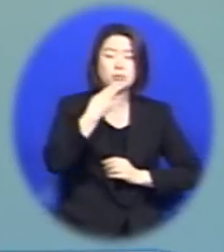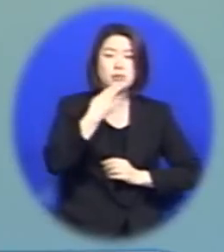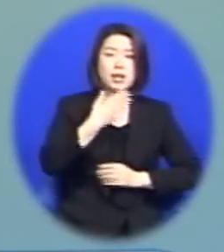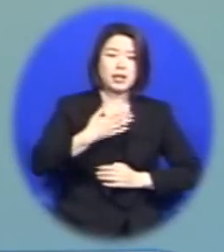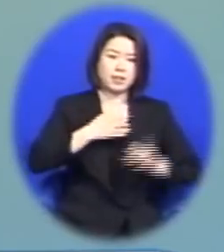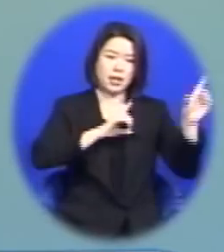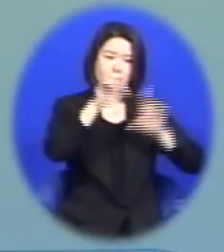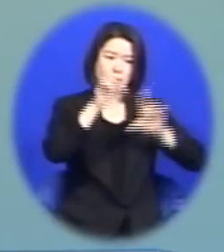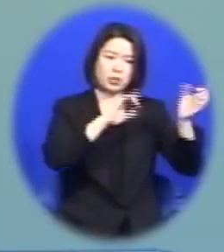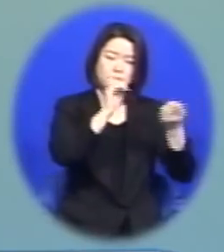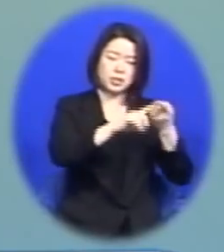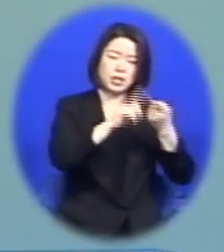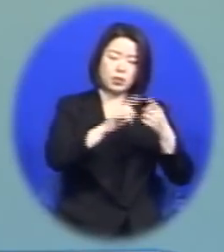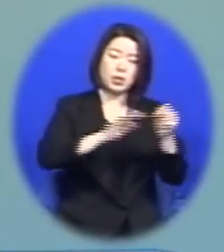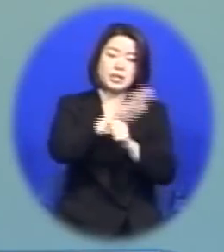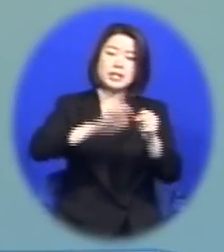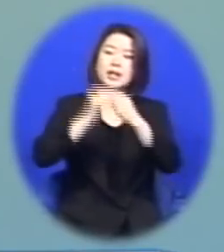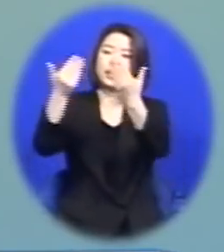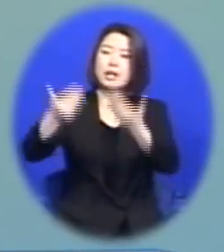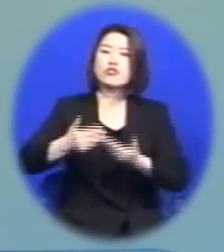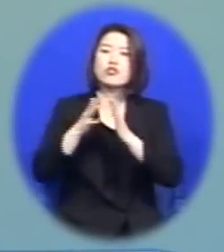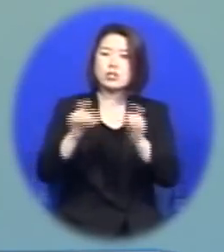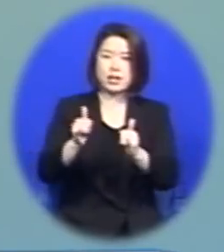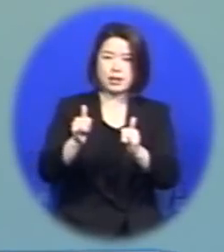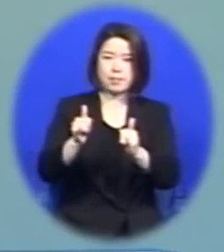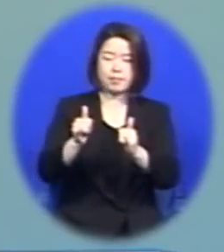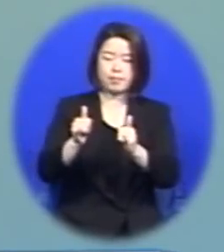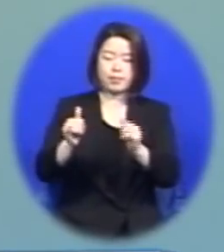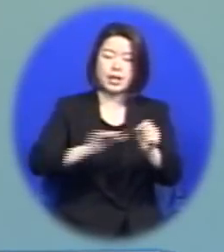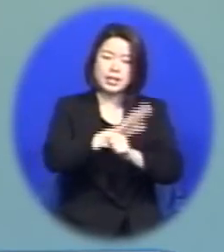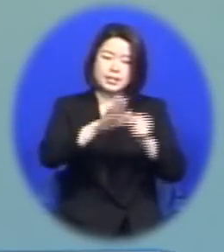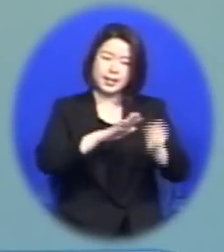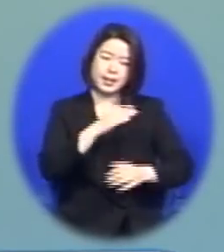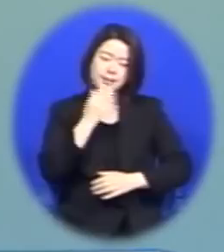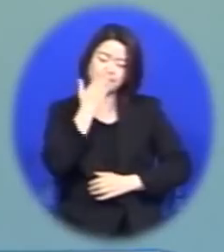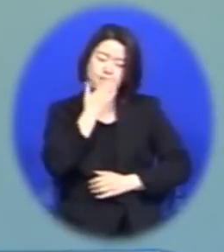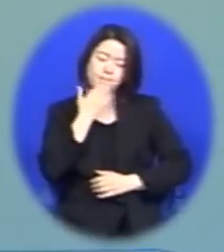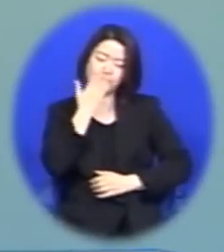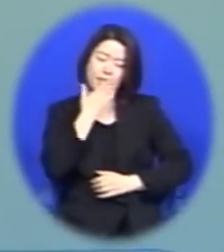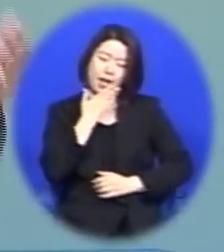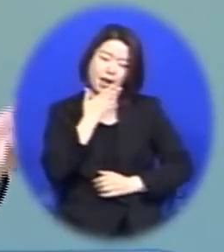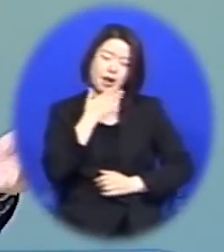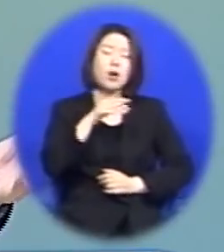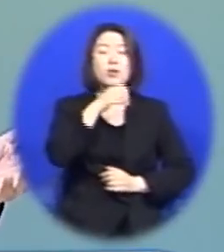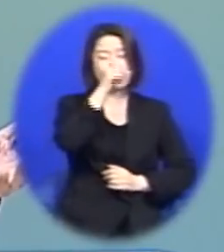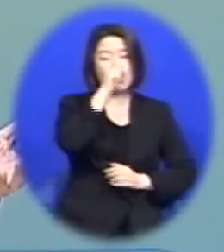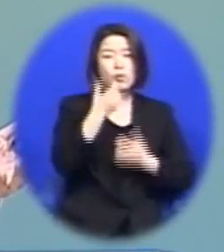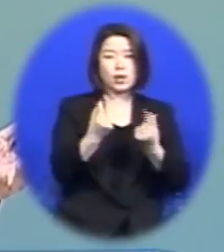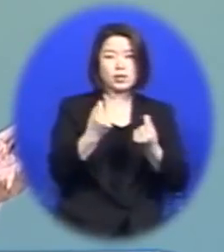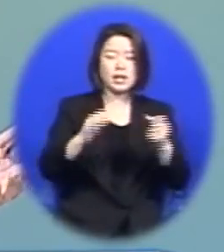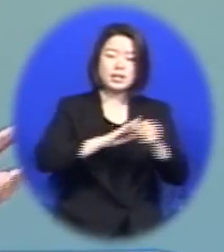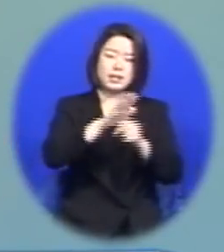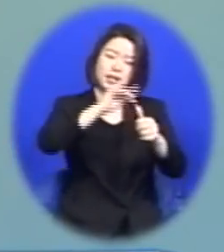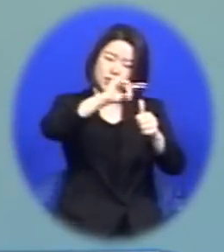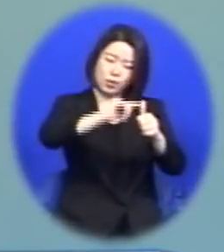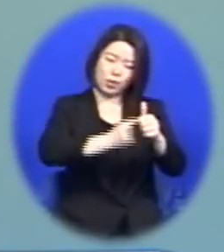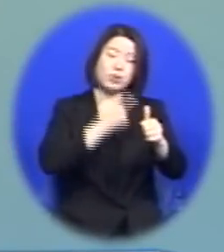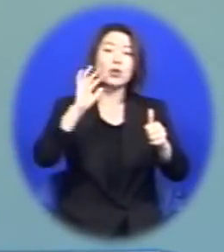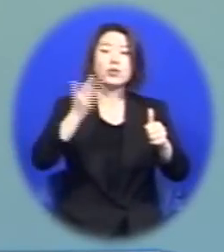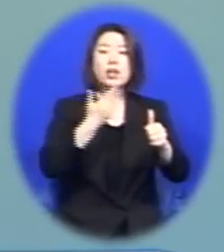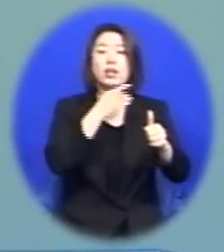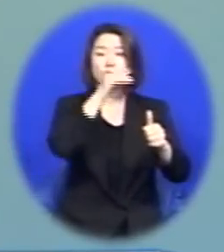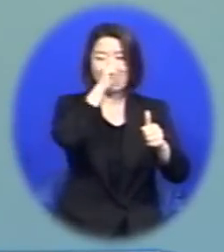이대로 나를 사랑해줄 살아 사랑은 달콤한 것이어야 돼요 사랑은 저절로 되는 것이어야 돼요